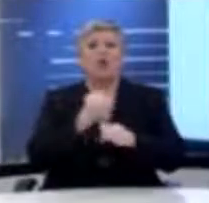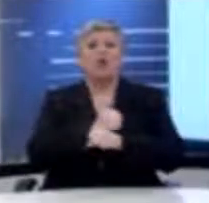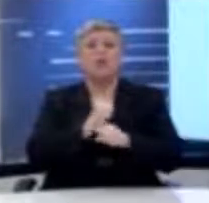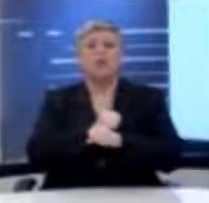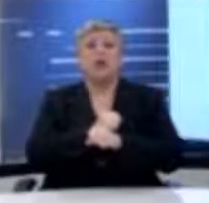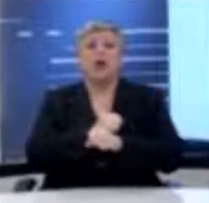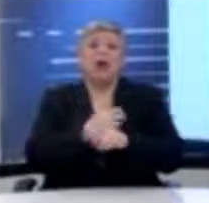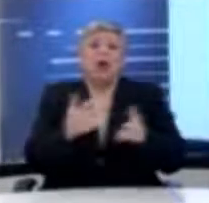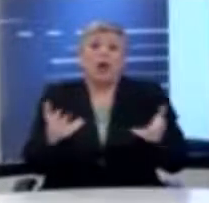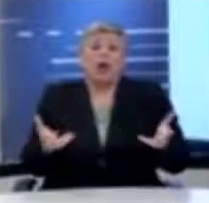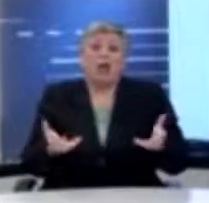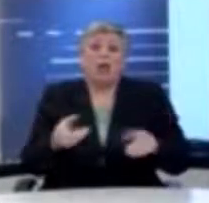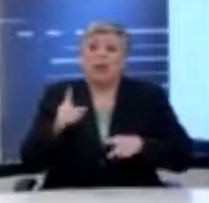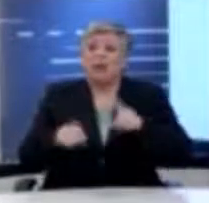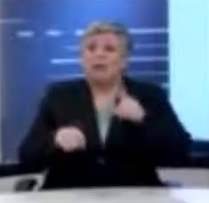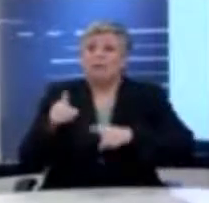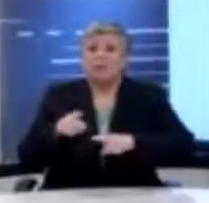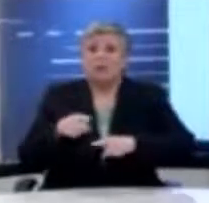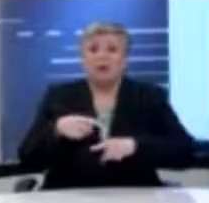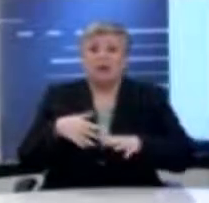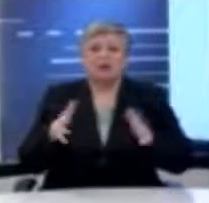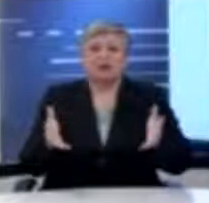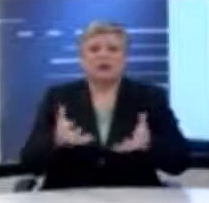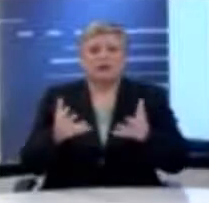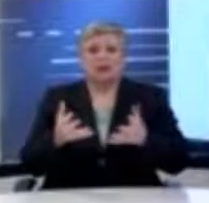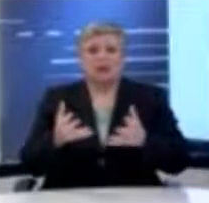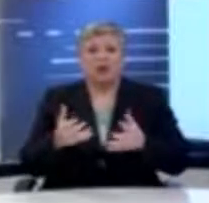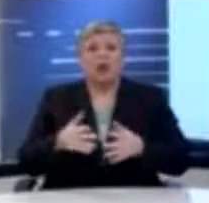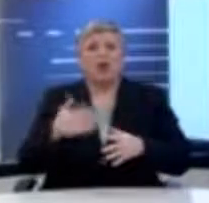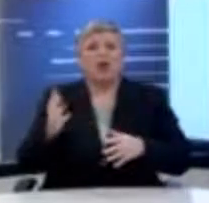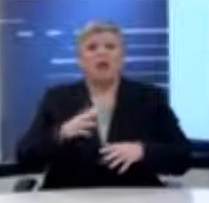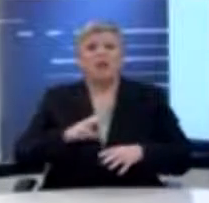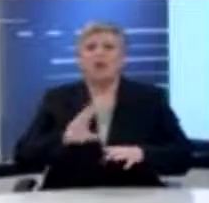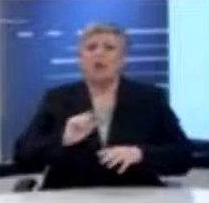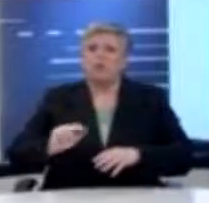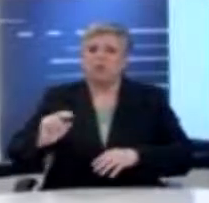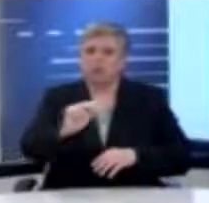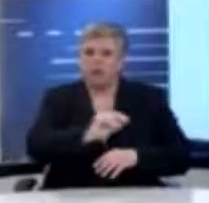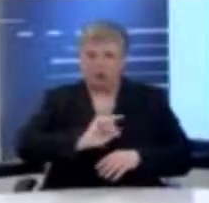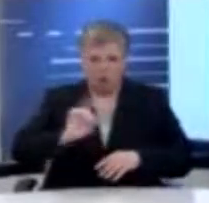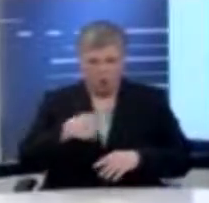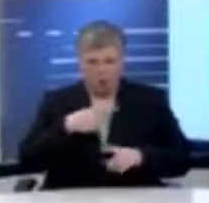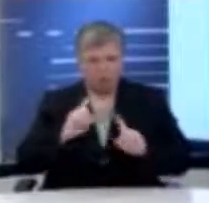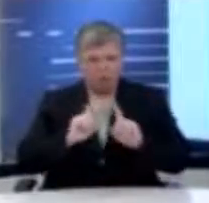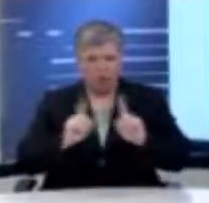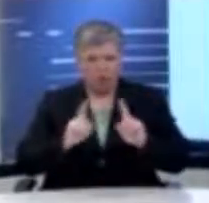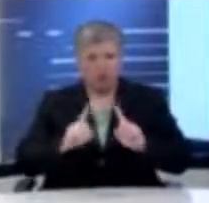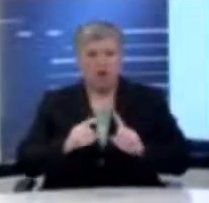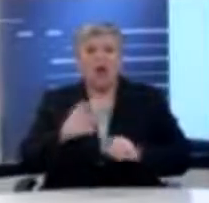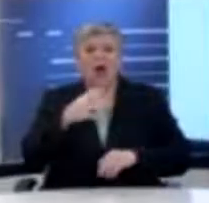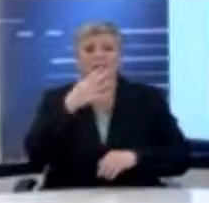κυβερνητικές οργανώσεις αφέθηκαν στη μοίρα τους. Χωρίς κανέναν έλεγχο, χωρίς